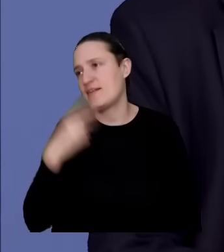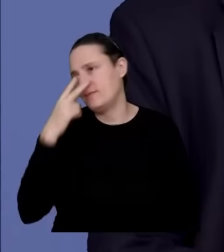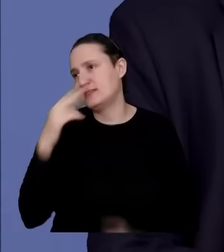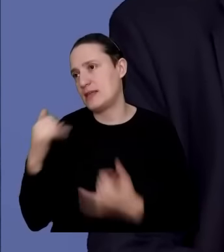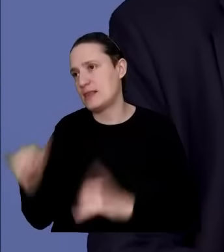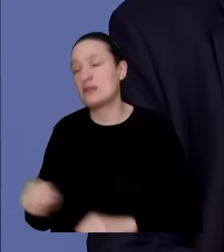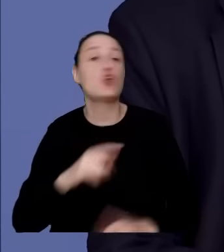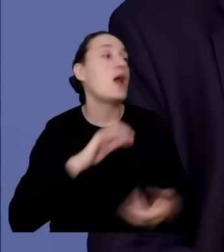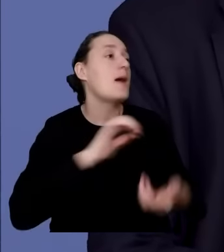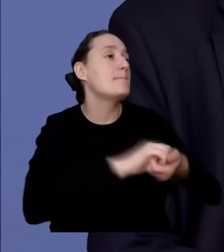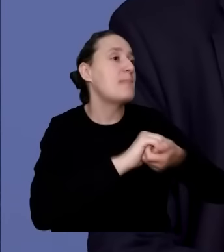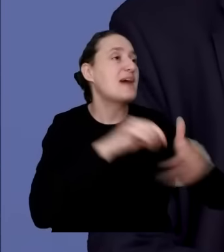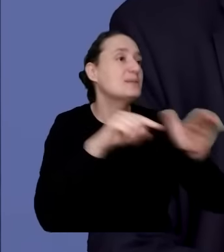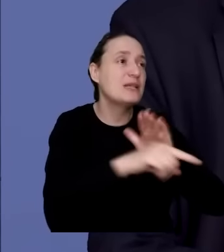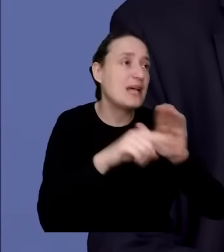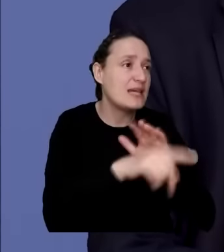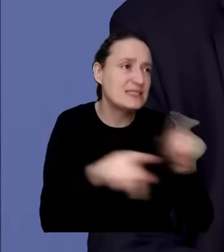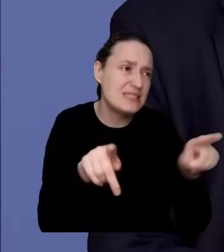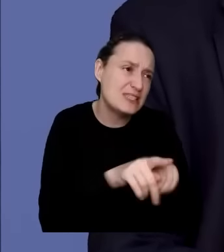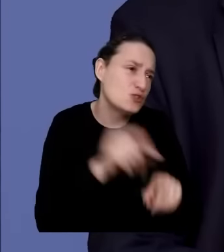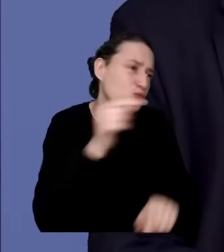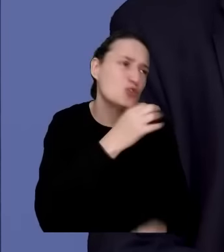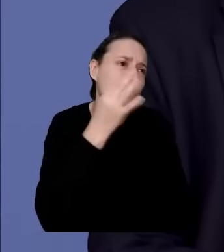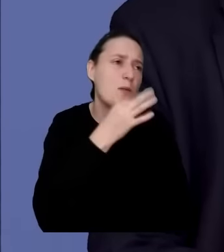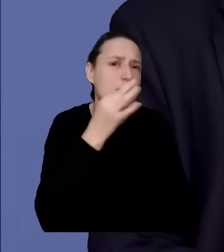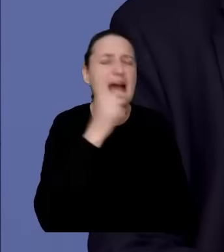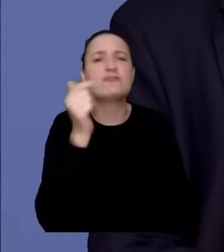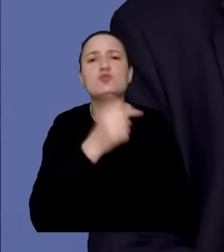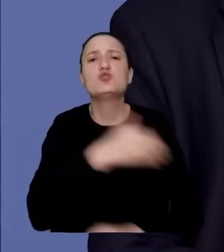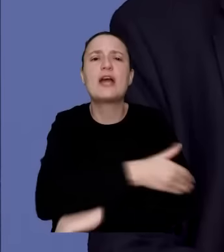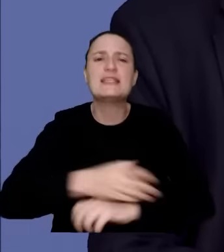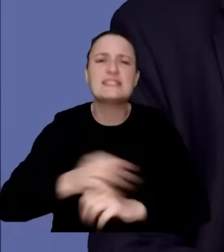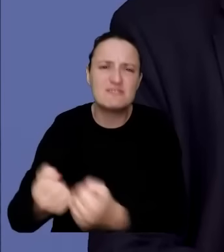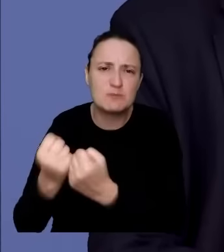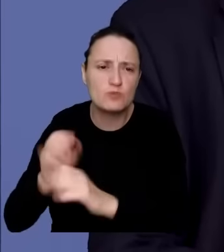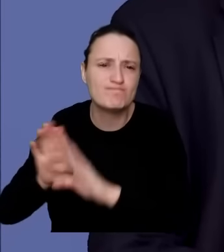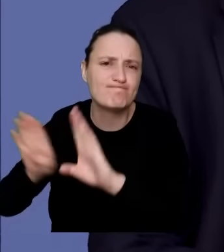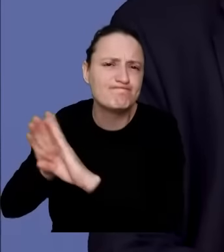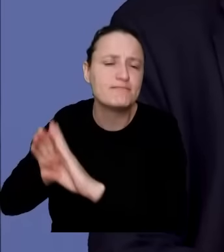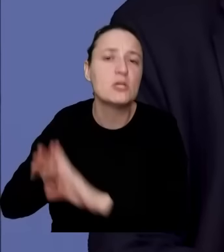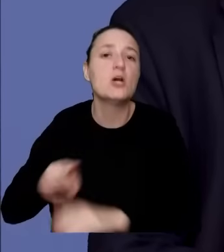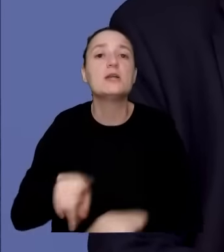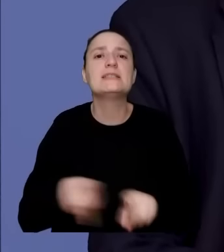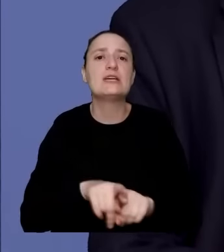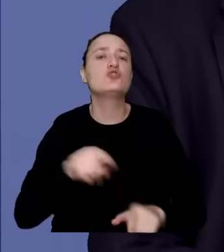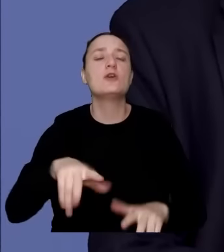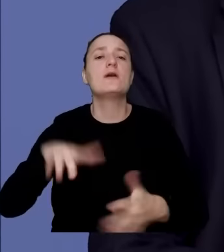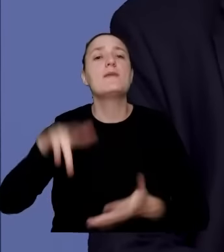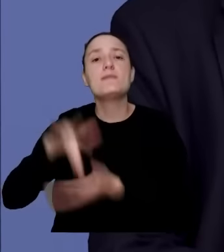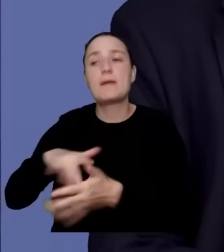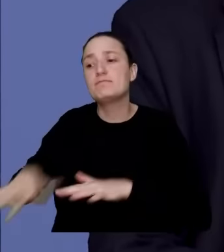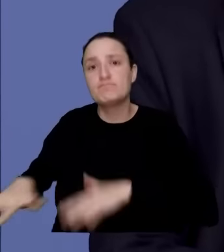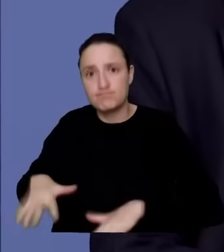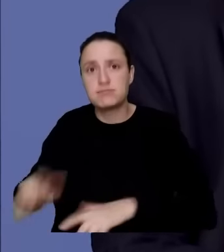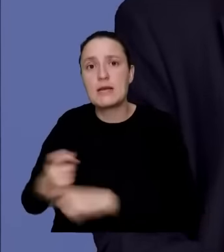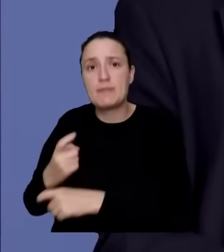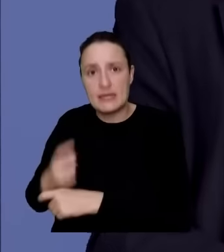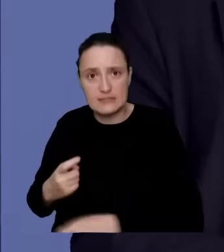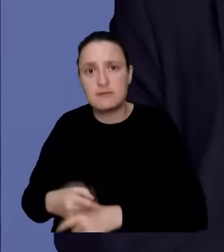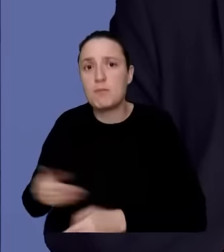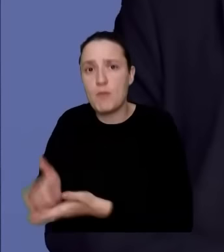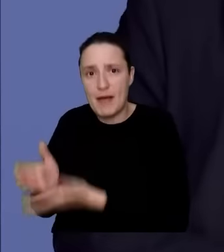migracyjny jest do wielkiego remontu trzeba uszczelnić granicę pomagać tym krajom na miejscu i wtedy nie będzie ja to